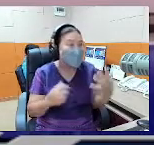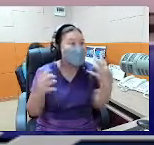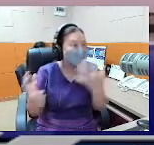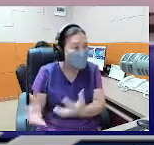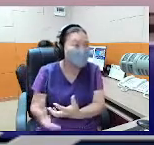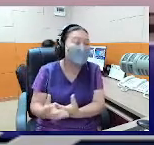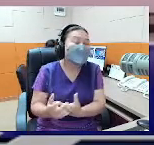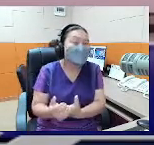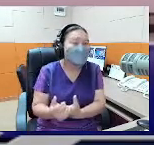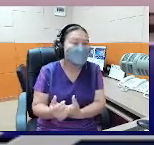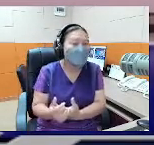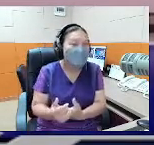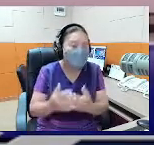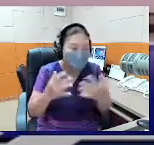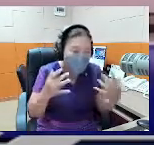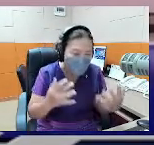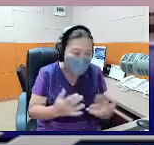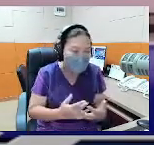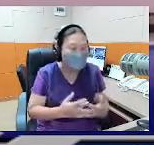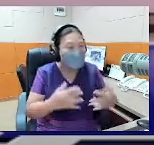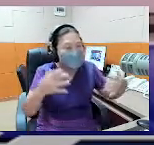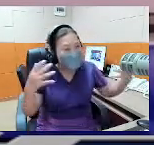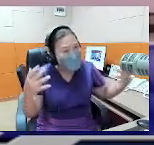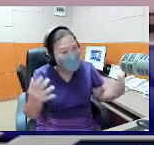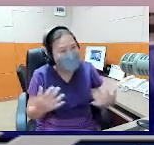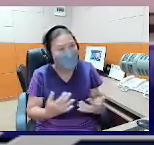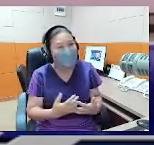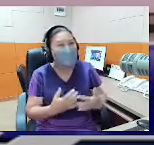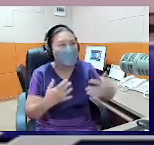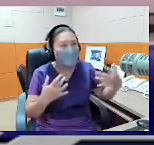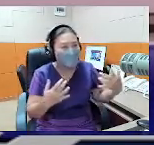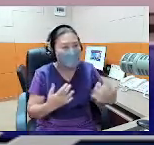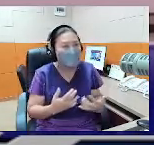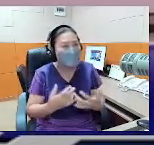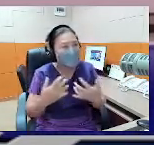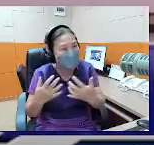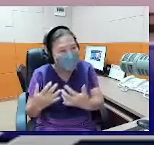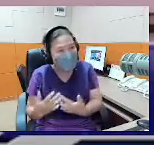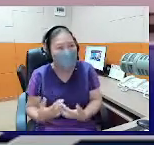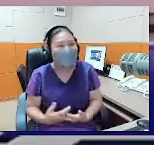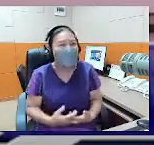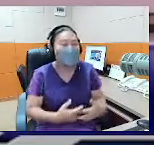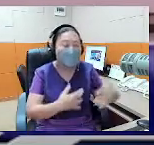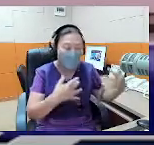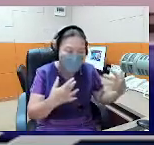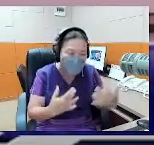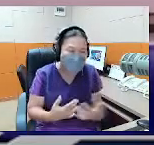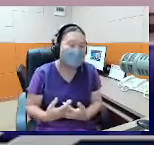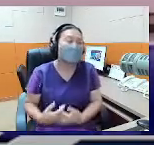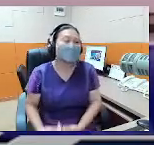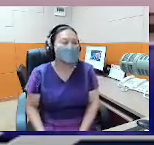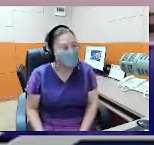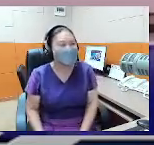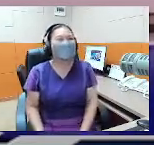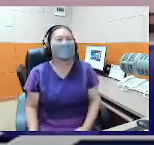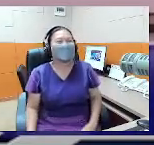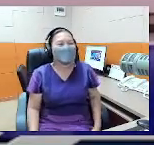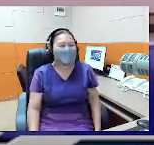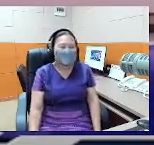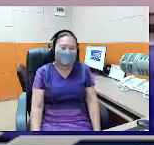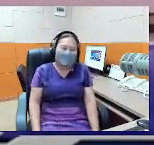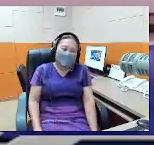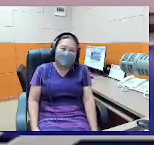ธุรกิจอาหารฮาลาลเราจะเปิดรับยังไงคนที่จะเข้ามาเรียนต้องมีคุณสมบัติอะไรอย่างไรเปิดรับเมื่อไหร่เชิญเลย